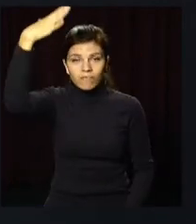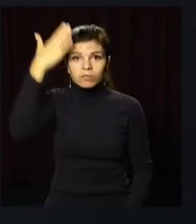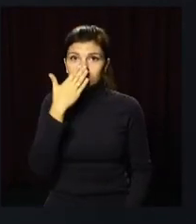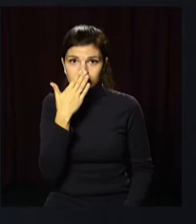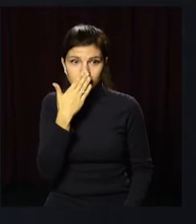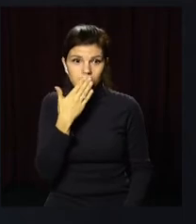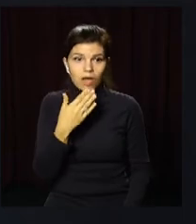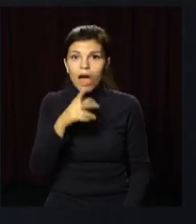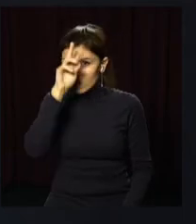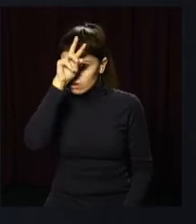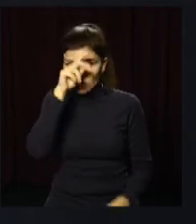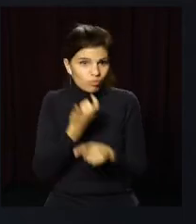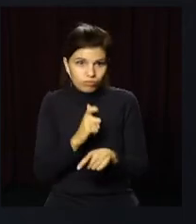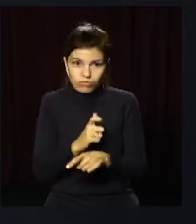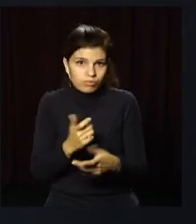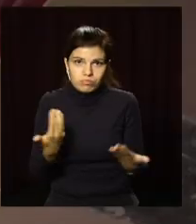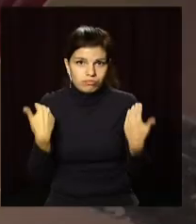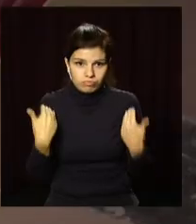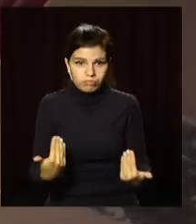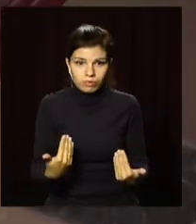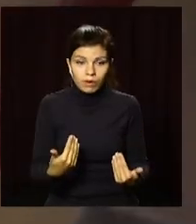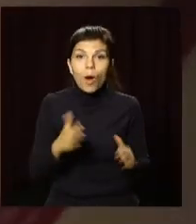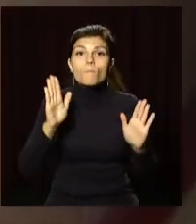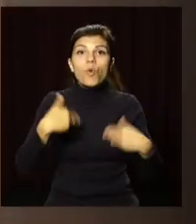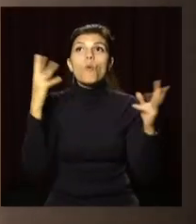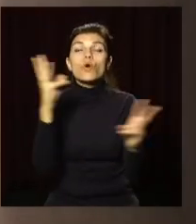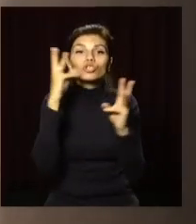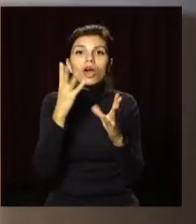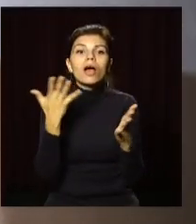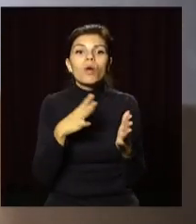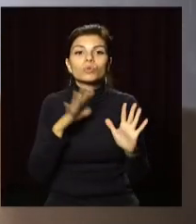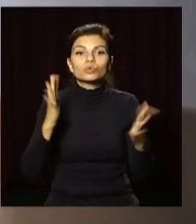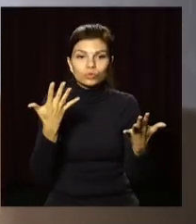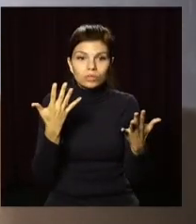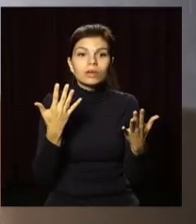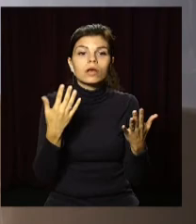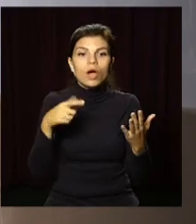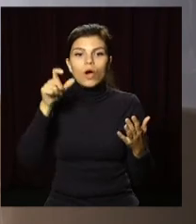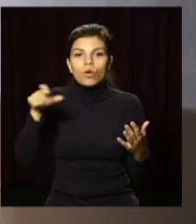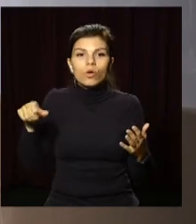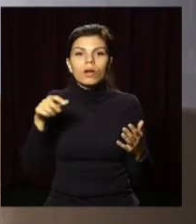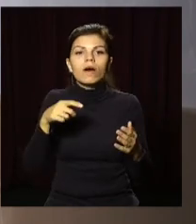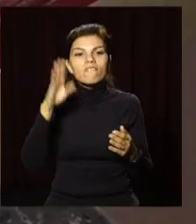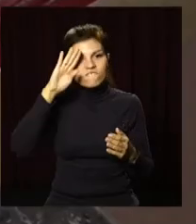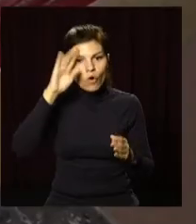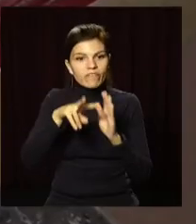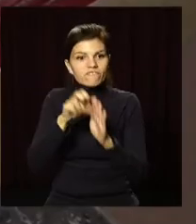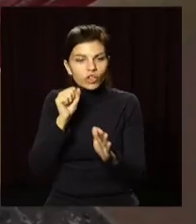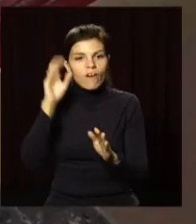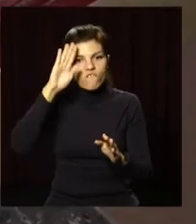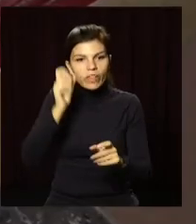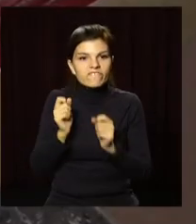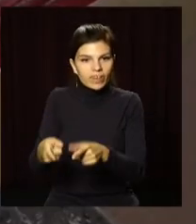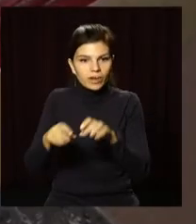тьма. Боже, запах просто. Після пожежі, яка сталася у квартирі, комунальники відключили водопостачання та